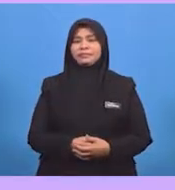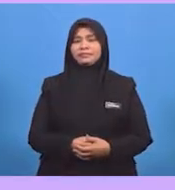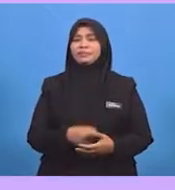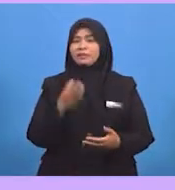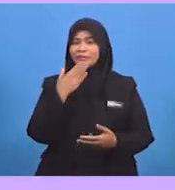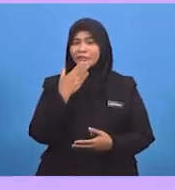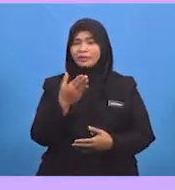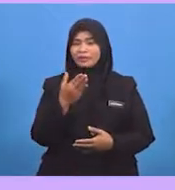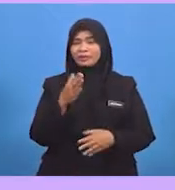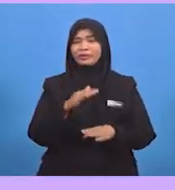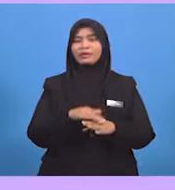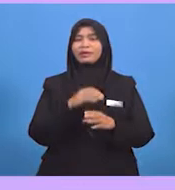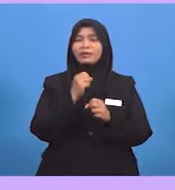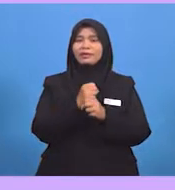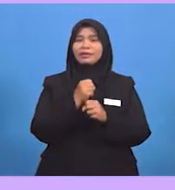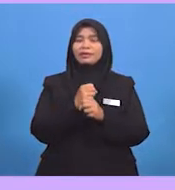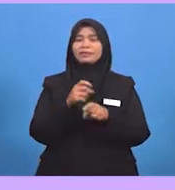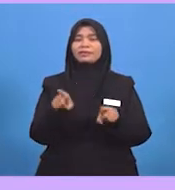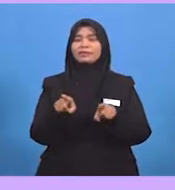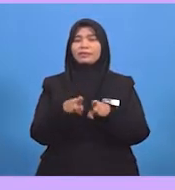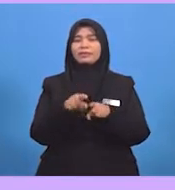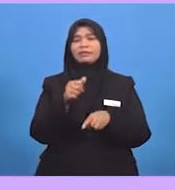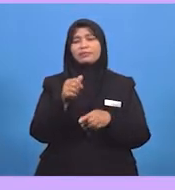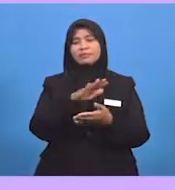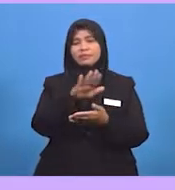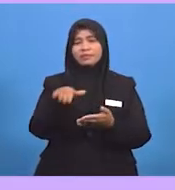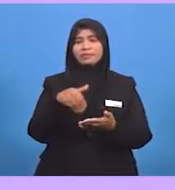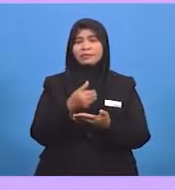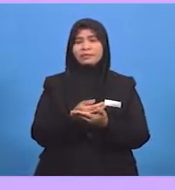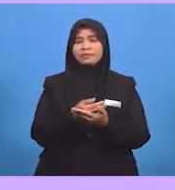Terima kasih atas kerjasama anda semua.